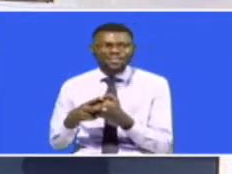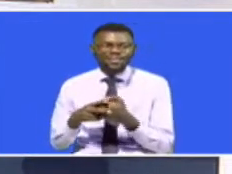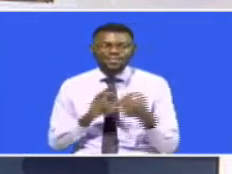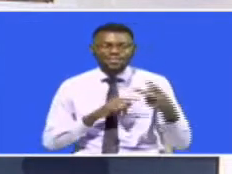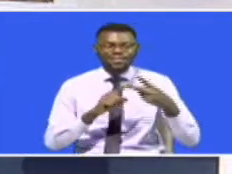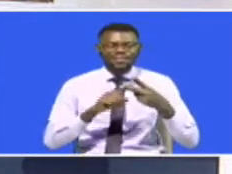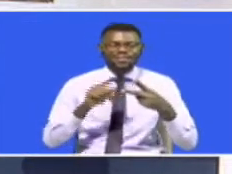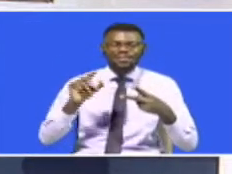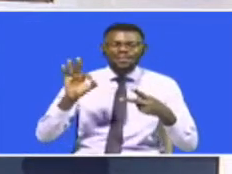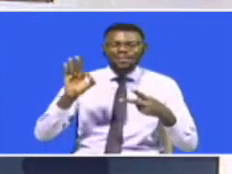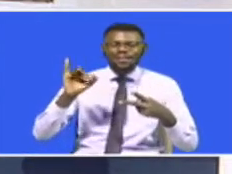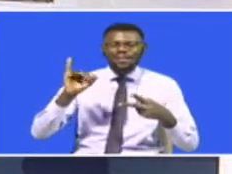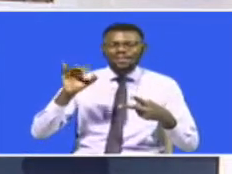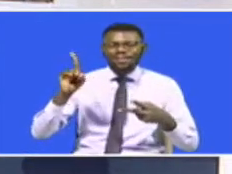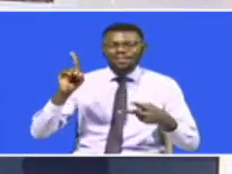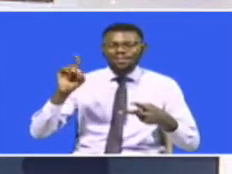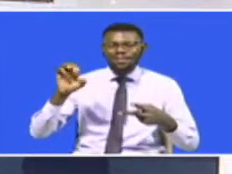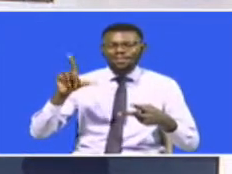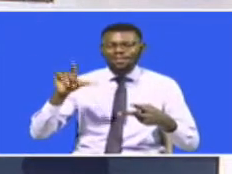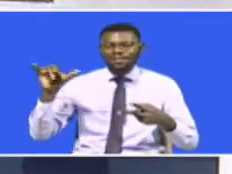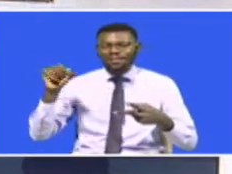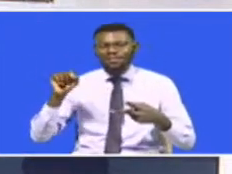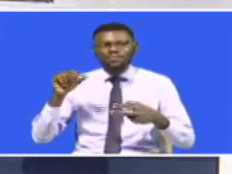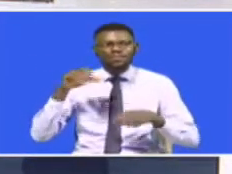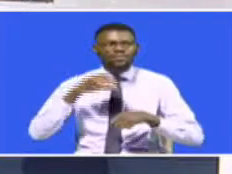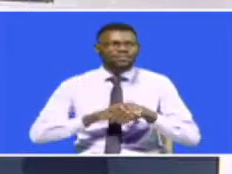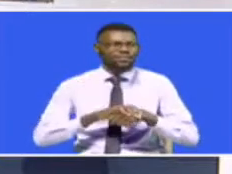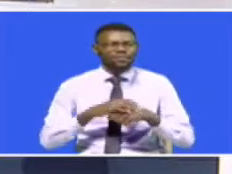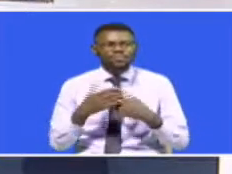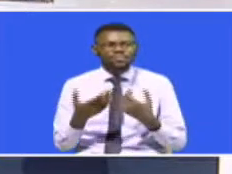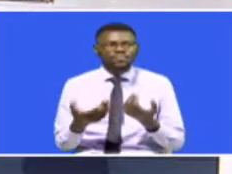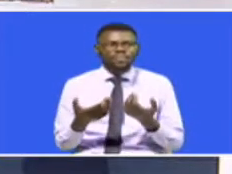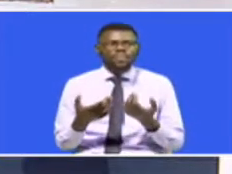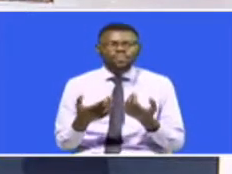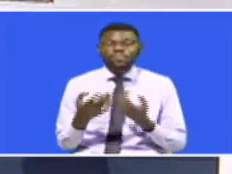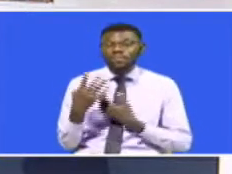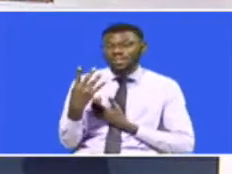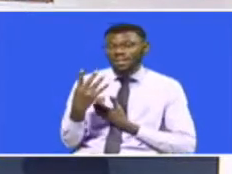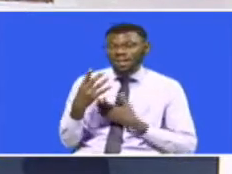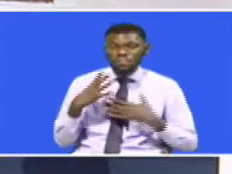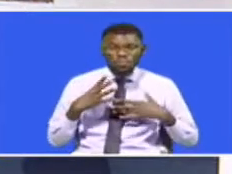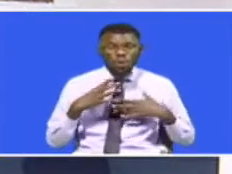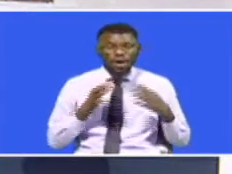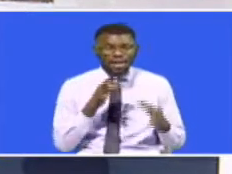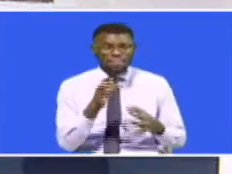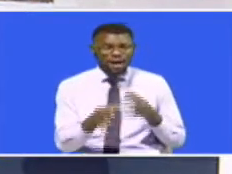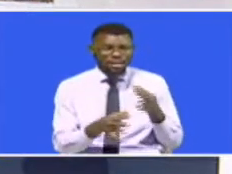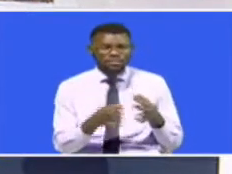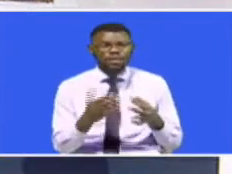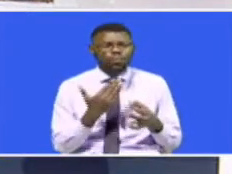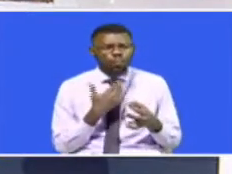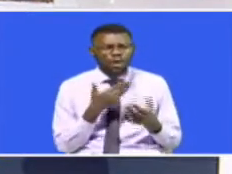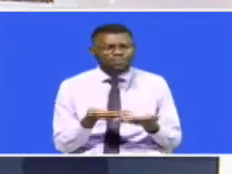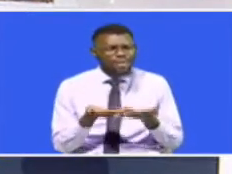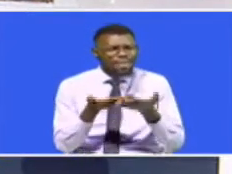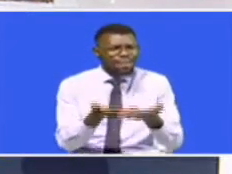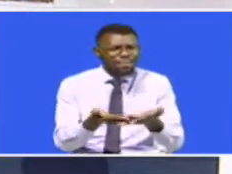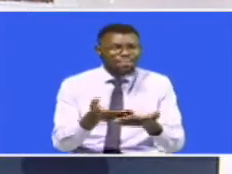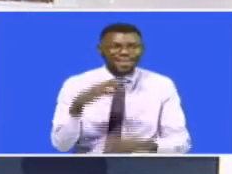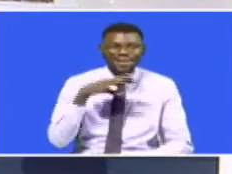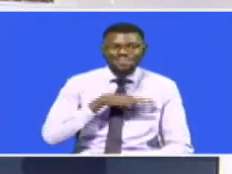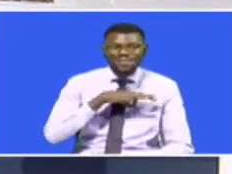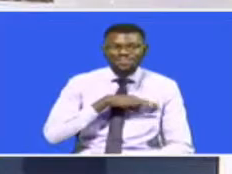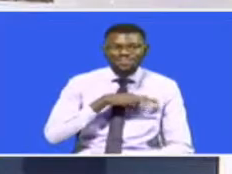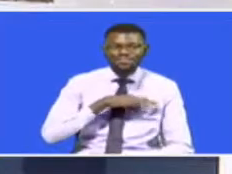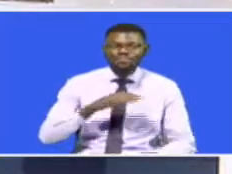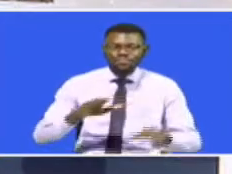Fidelis Wangare ambaye alipata kura 4. Mwangi ameahidi kuhakikisha kwamba wamiliki wa Embakasi Ranching wamenufaika haswa kutokana na